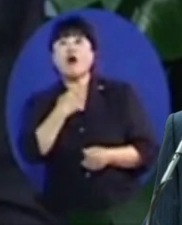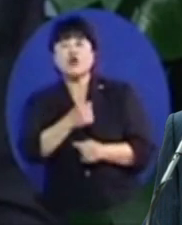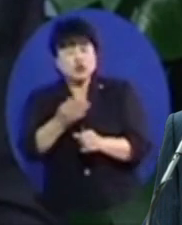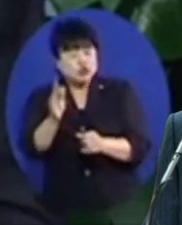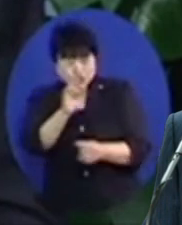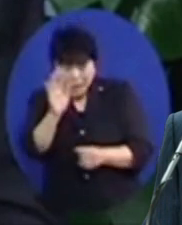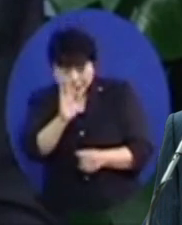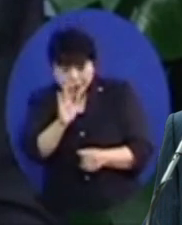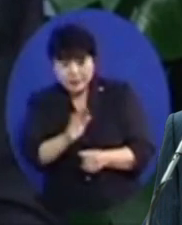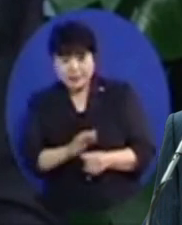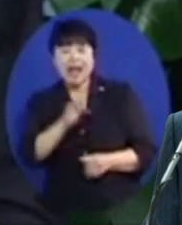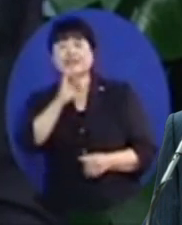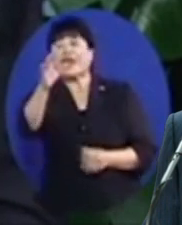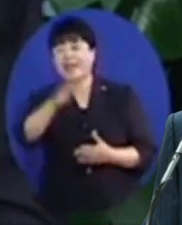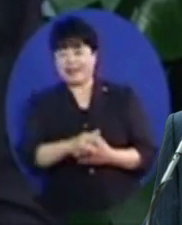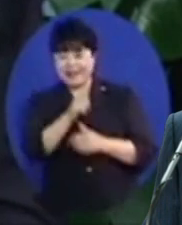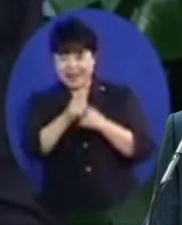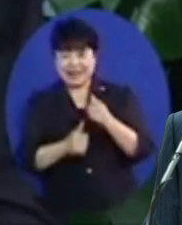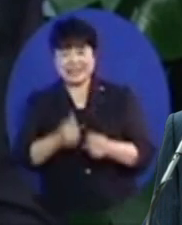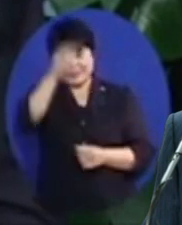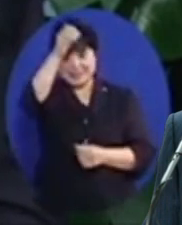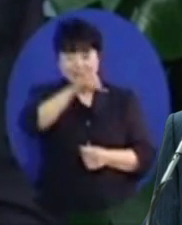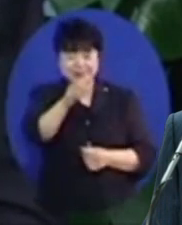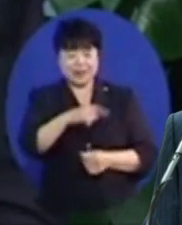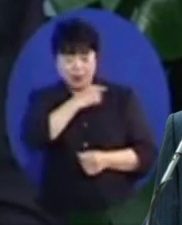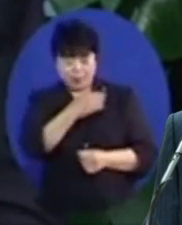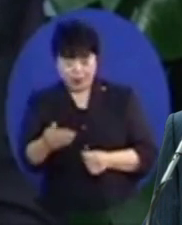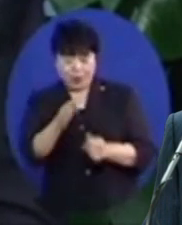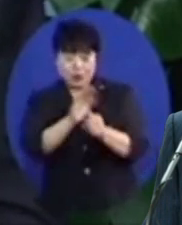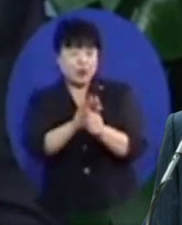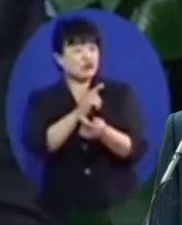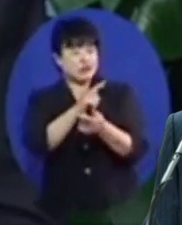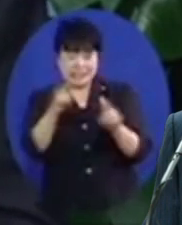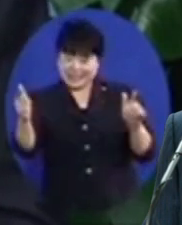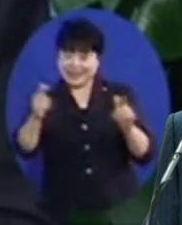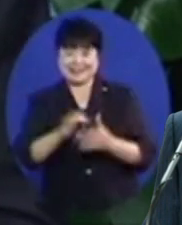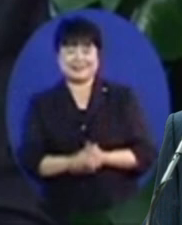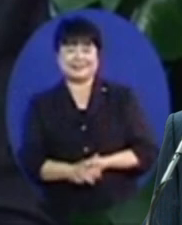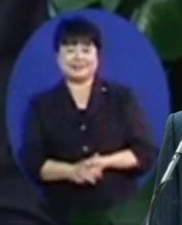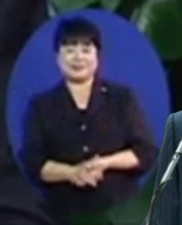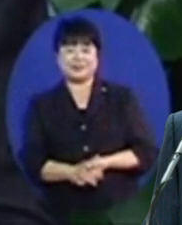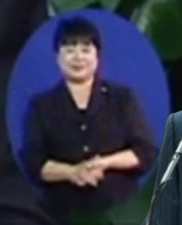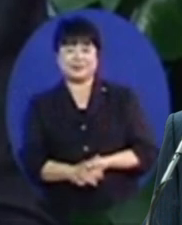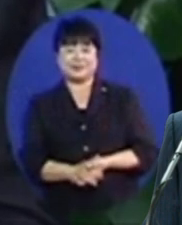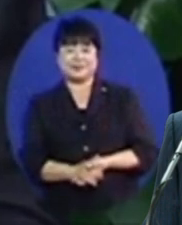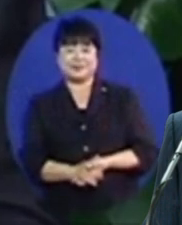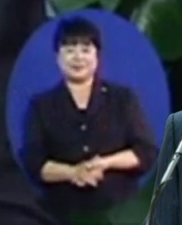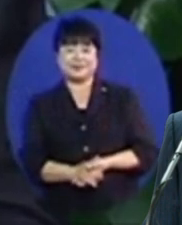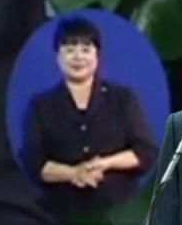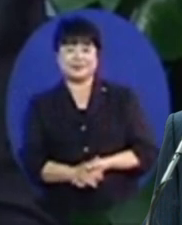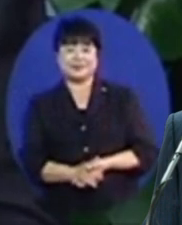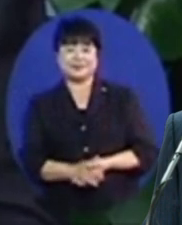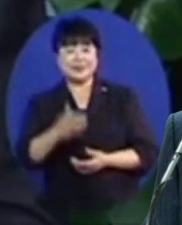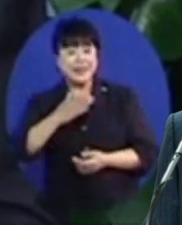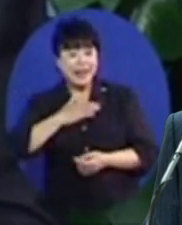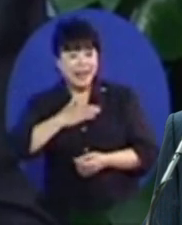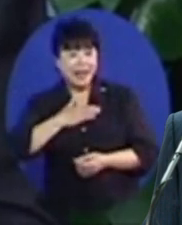앙심을 품고 있으면 하나님은 십자가의 보혈의 역사를 일어나게 안 해준다는 것입니다.